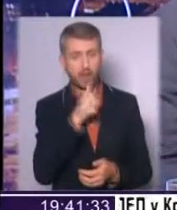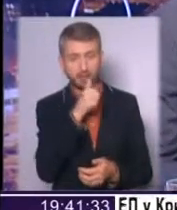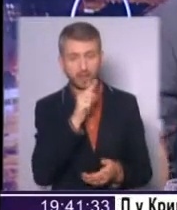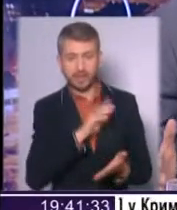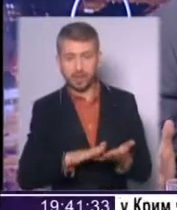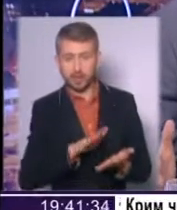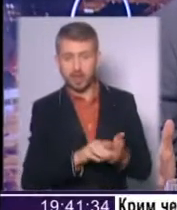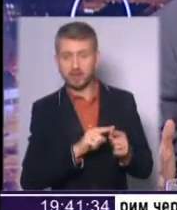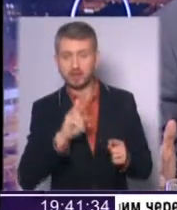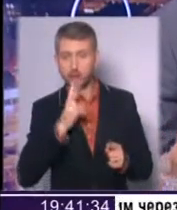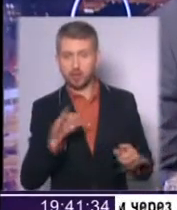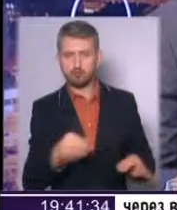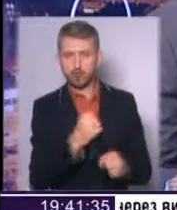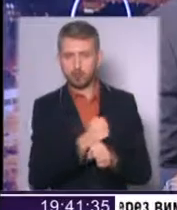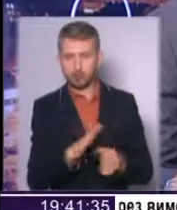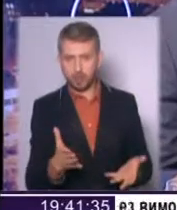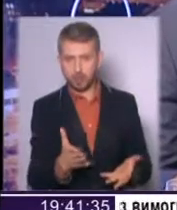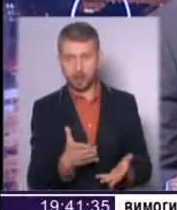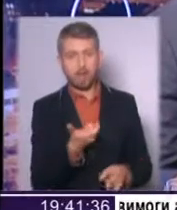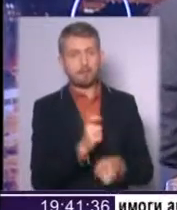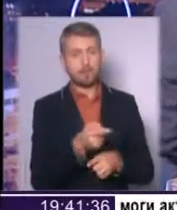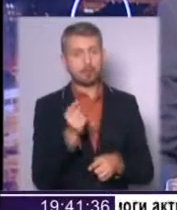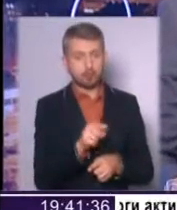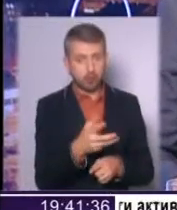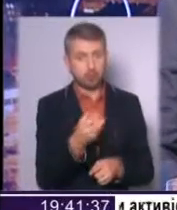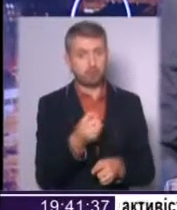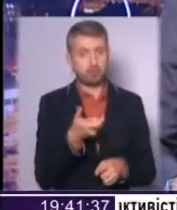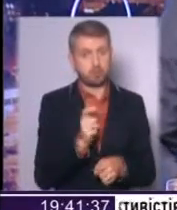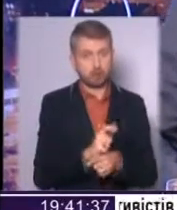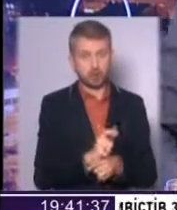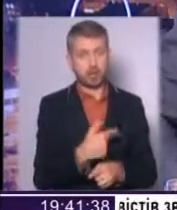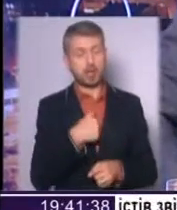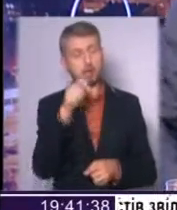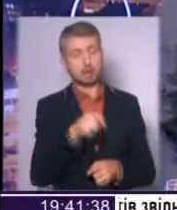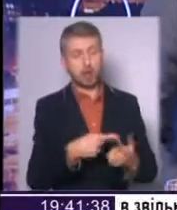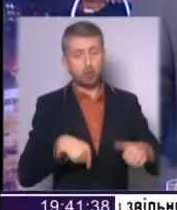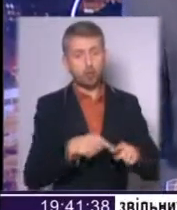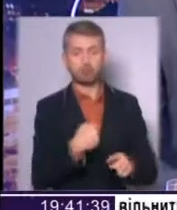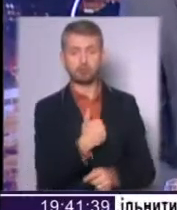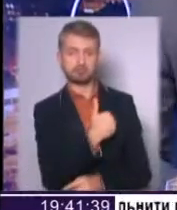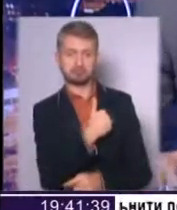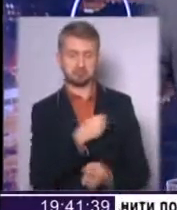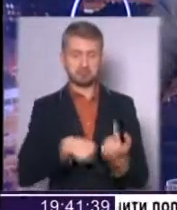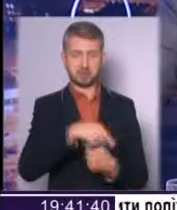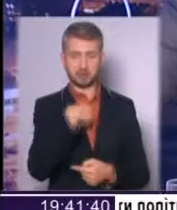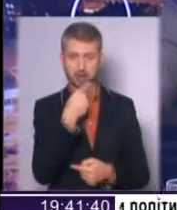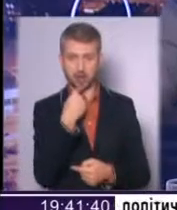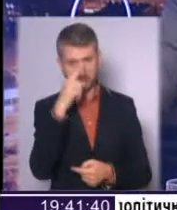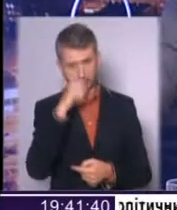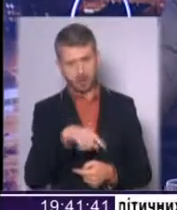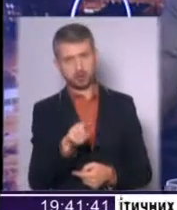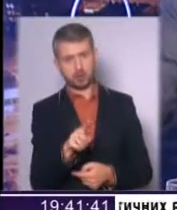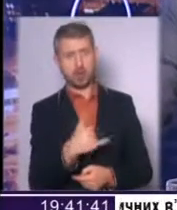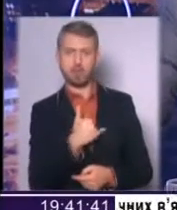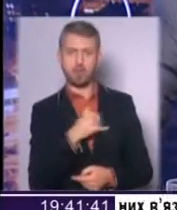дівати, але він мусить випалювати. Розумієте, тобто, офіційно чи неофіційно говорю... людина отримує зарплату, це вже питання до вас. Це до нас, так, то що я говорю в